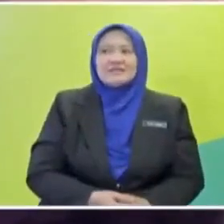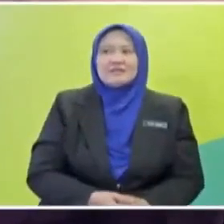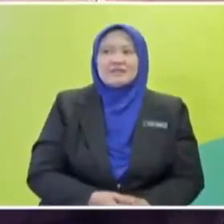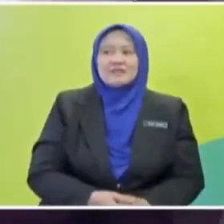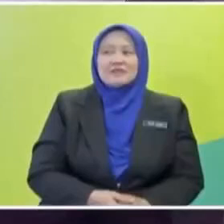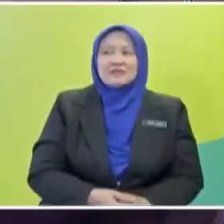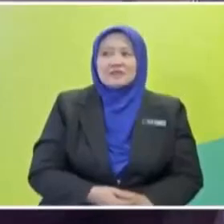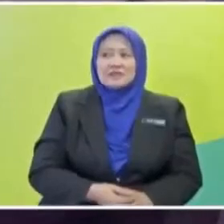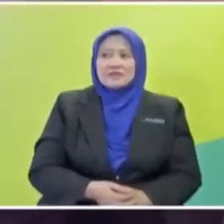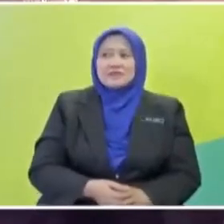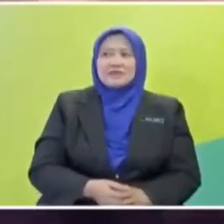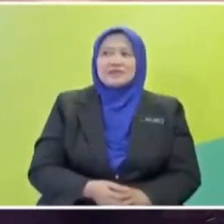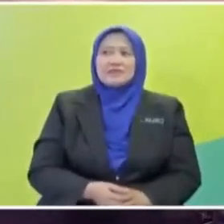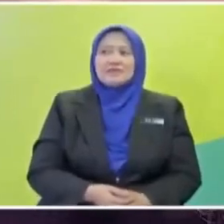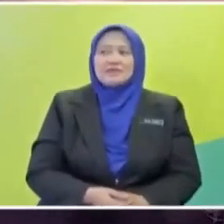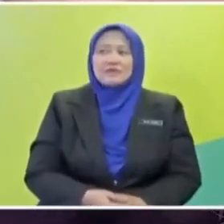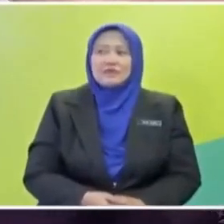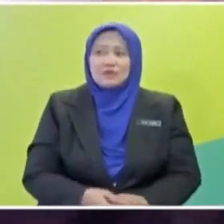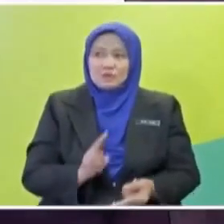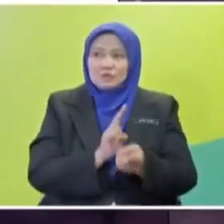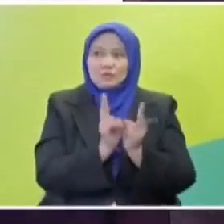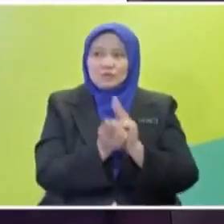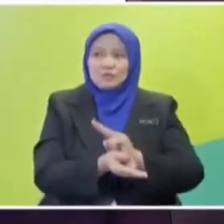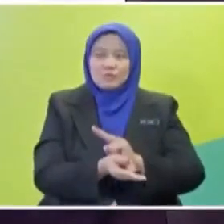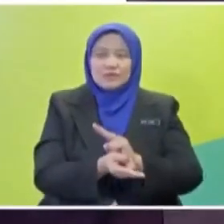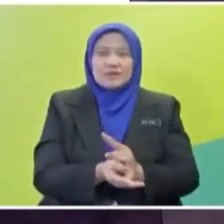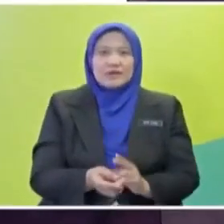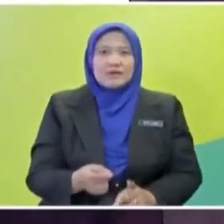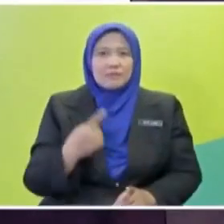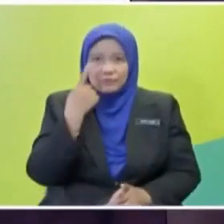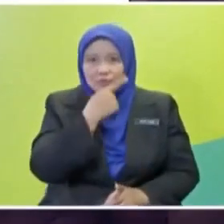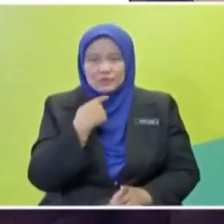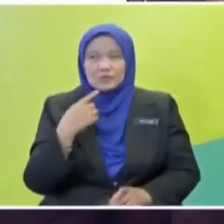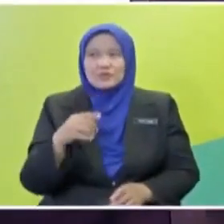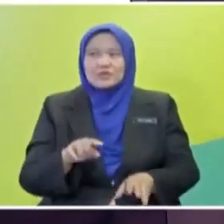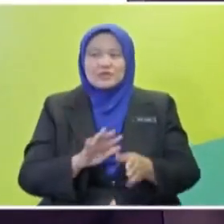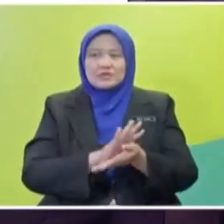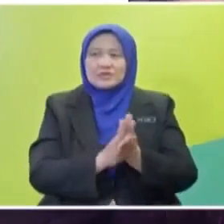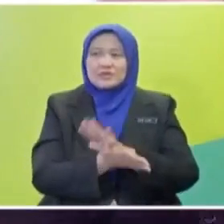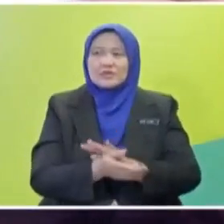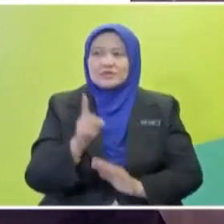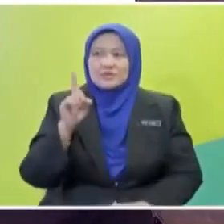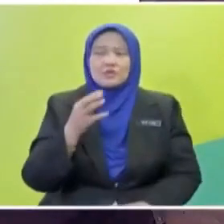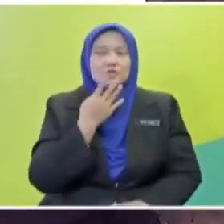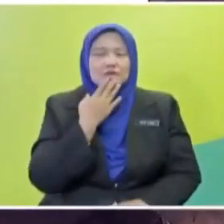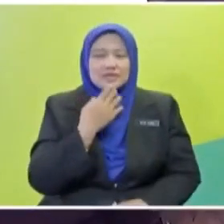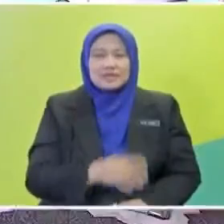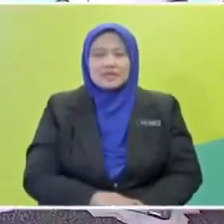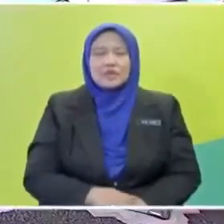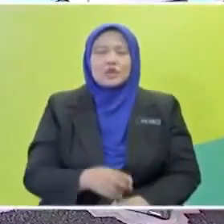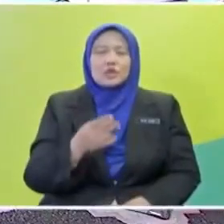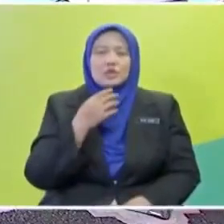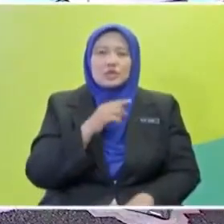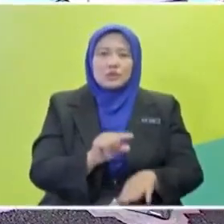kita tambah jadi macam ni dan ubah muka dia jadi satu warna saja. Jadi saya hanya gunakan warna hitam, warna kuning dan juga warna